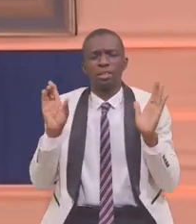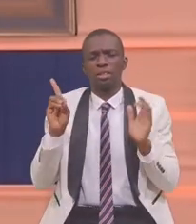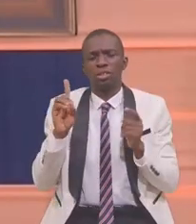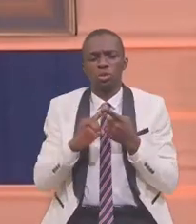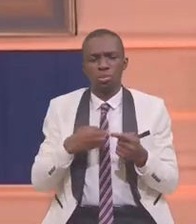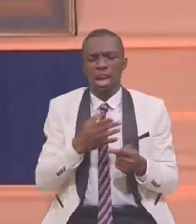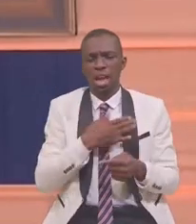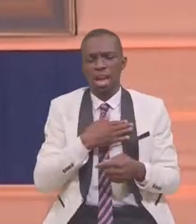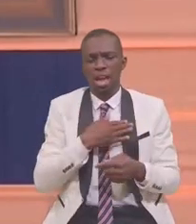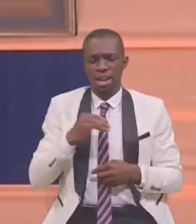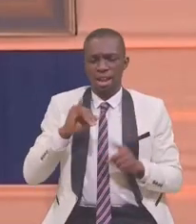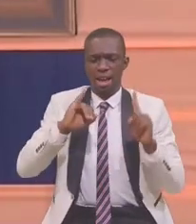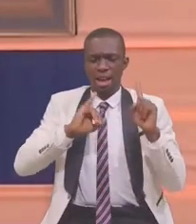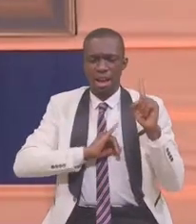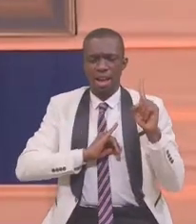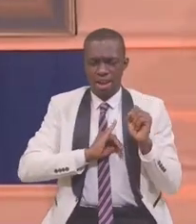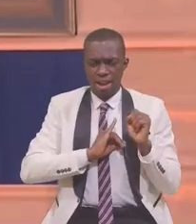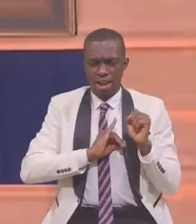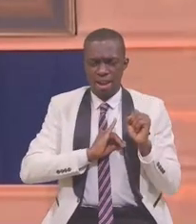dit,